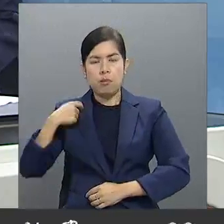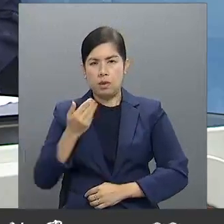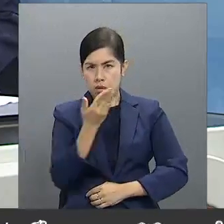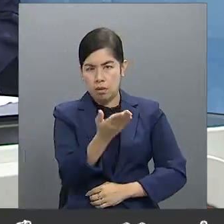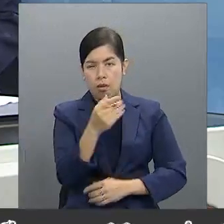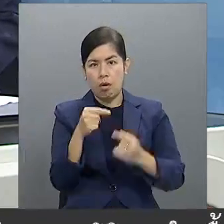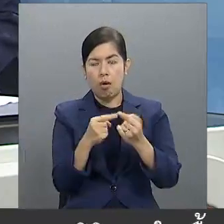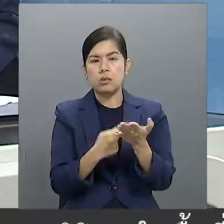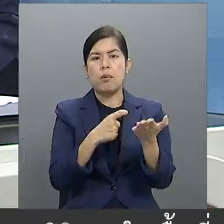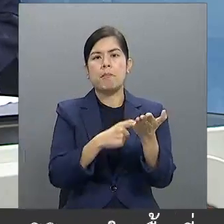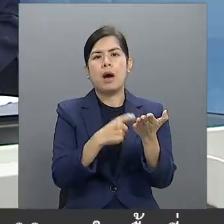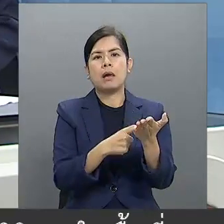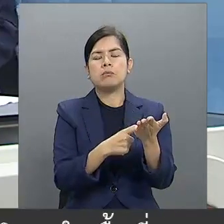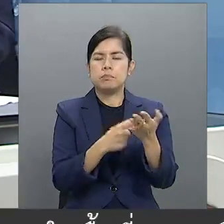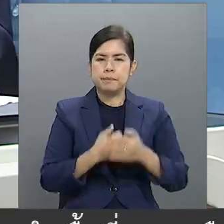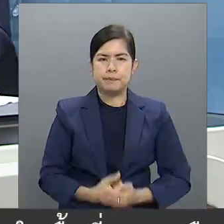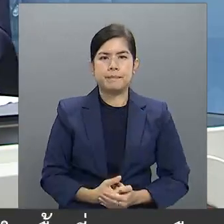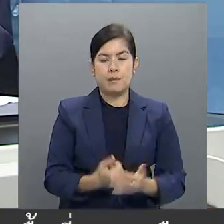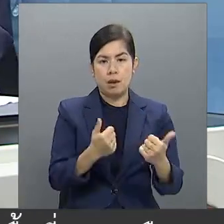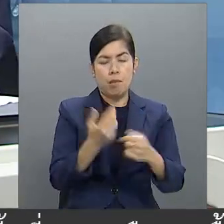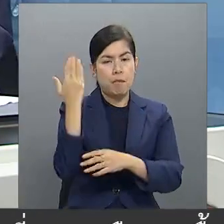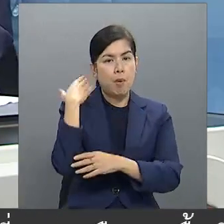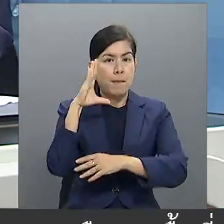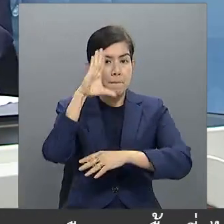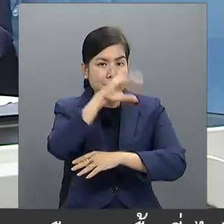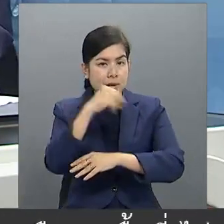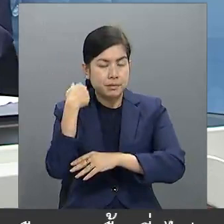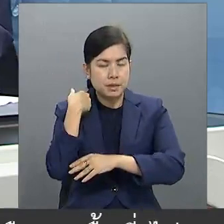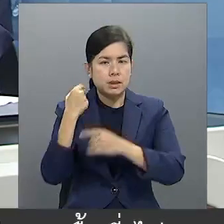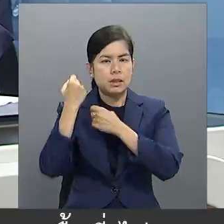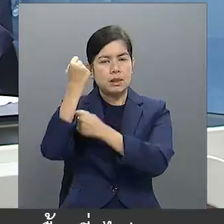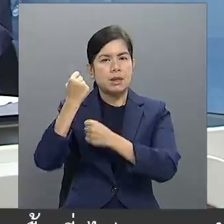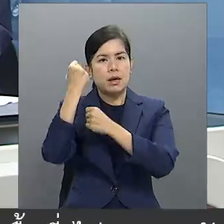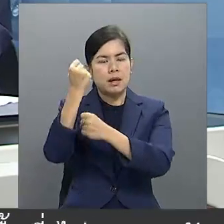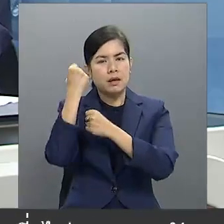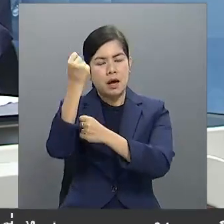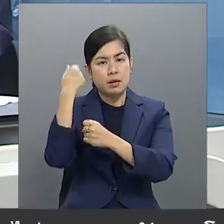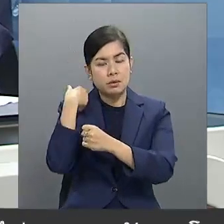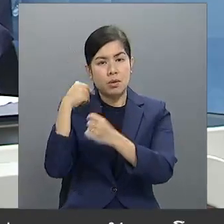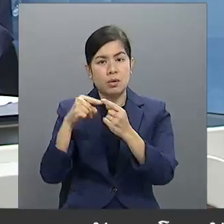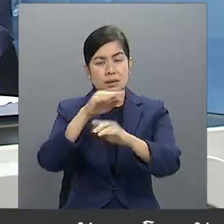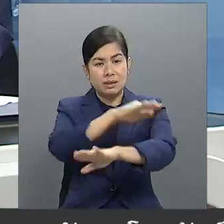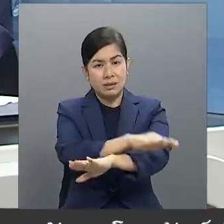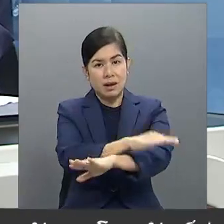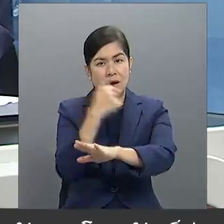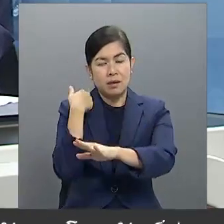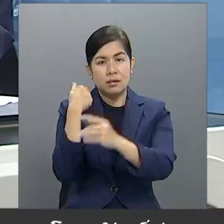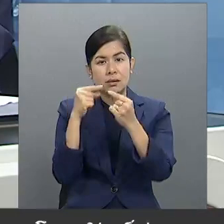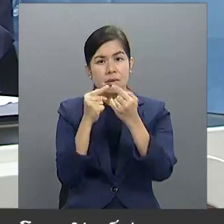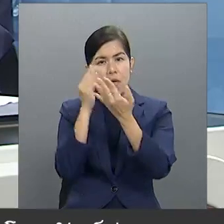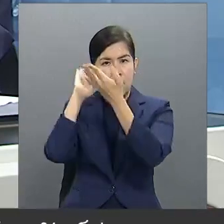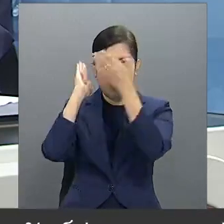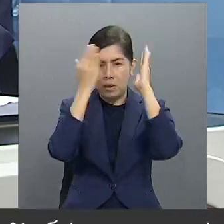กันอีกครั้งนึงค่ะส่วนการชุมนุมเมื่อคืนนี้นะคะที่แยกราชประสงค์ก็มีรายงานนะคะว่าเจ้าหน้าที่ควบคุมตัวผู้ร่วมชุมนุมและก็